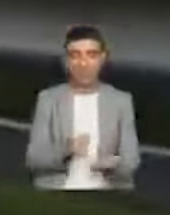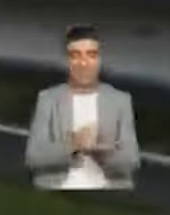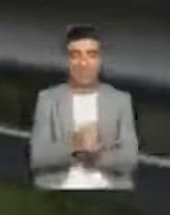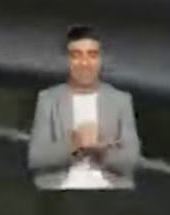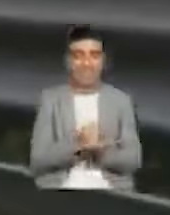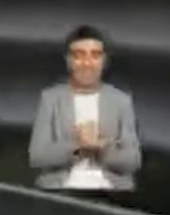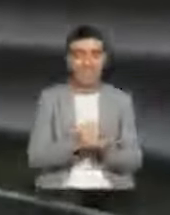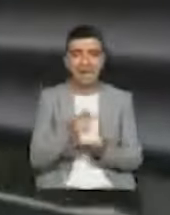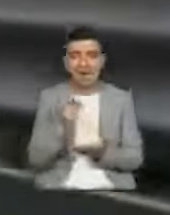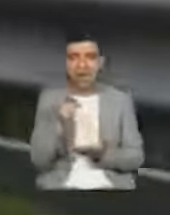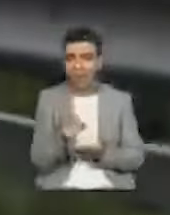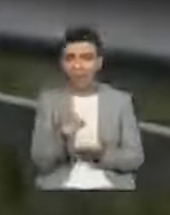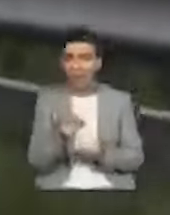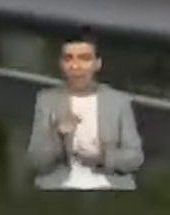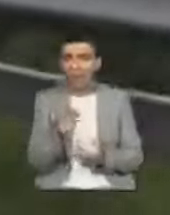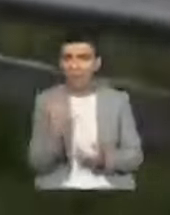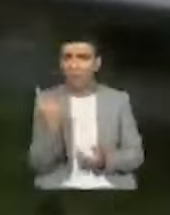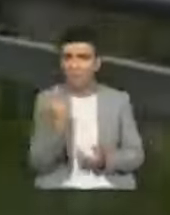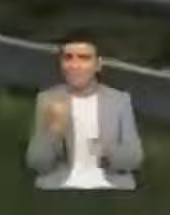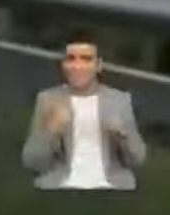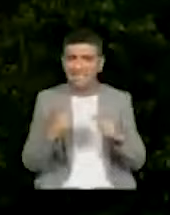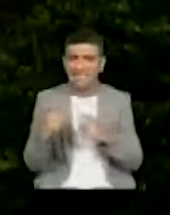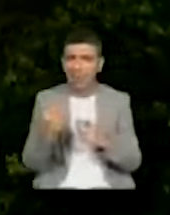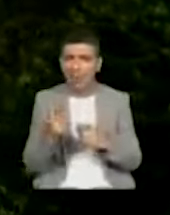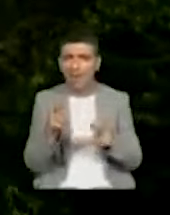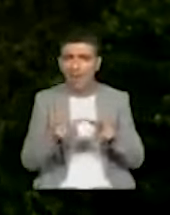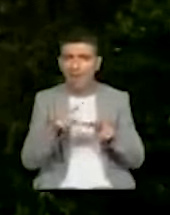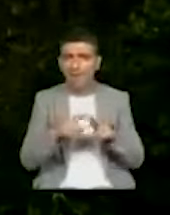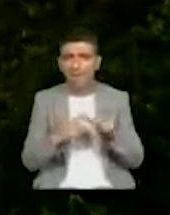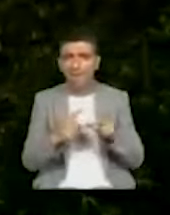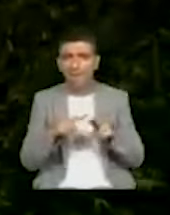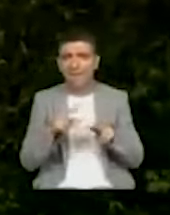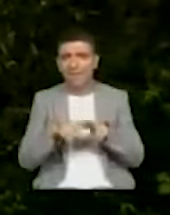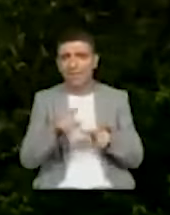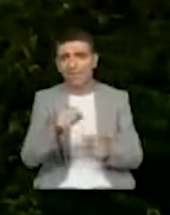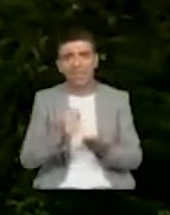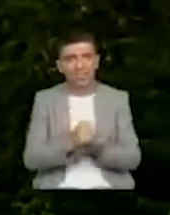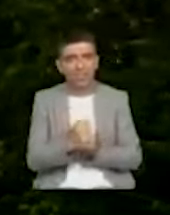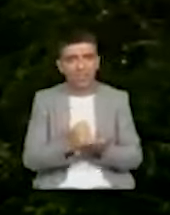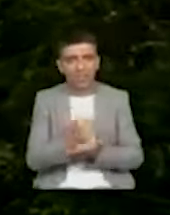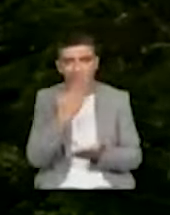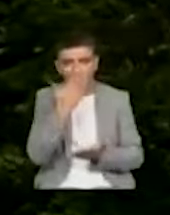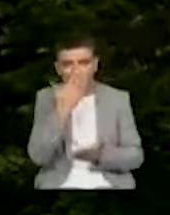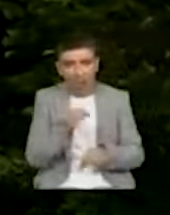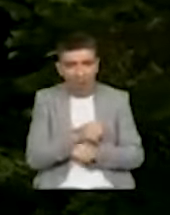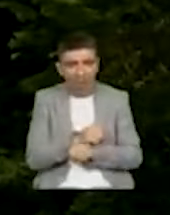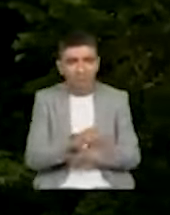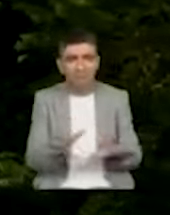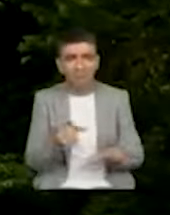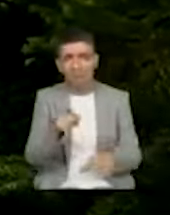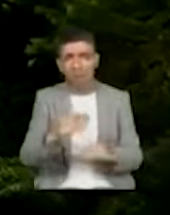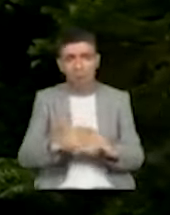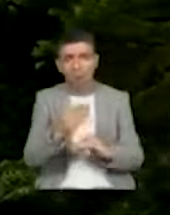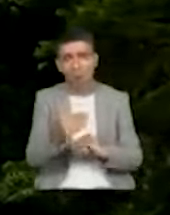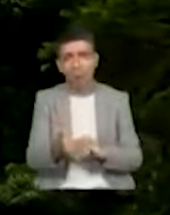Trabzon'un turistik kentlerinden biri olan Maçka, yemyeşil doğasıyla ön plana çıkıyor.